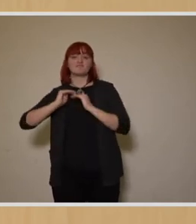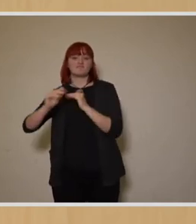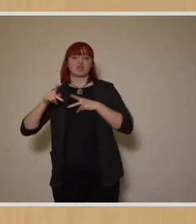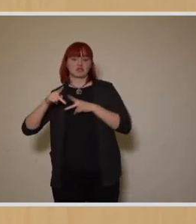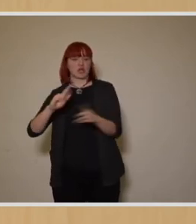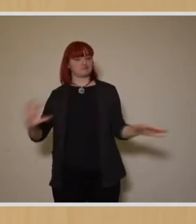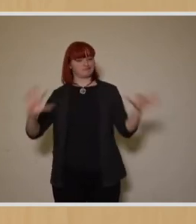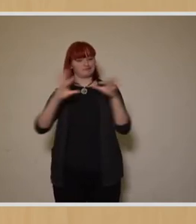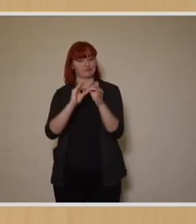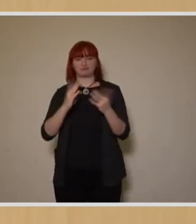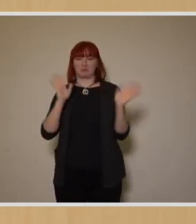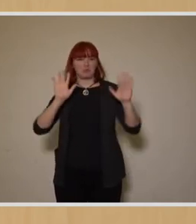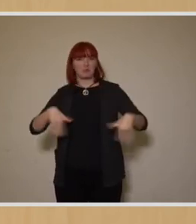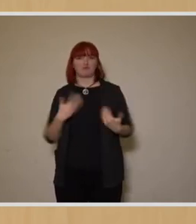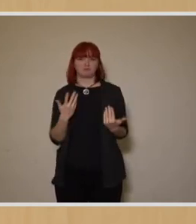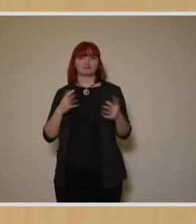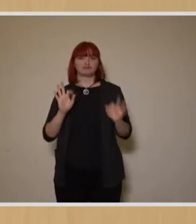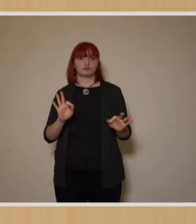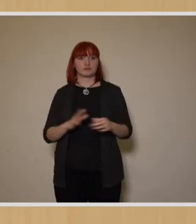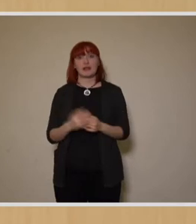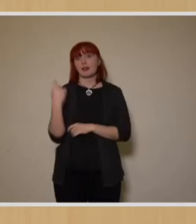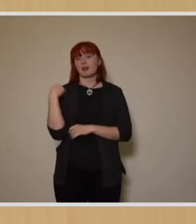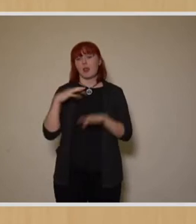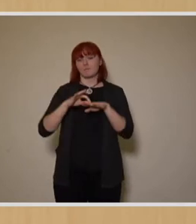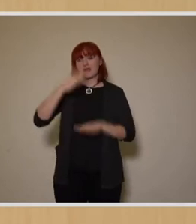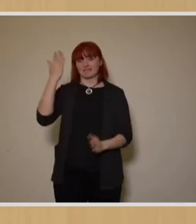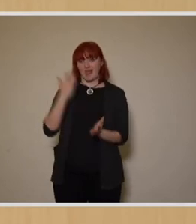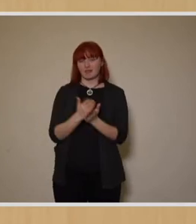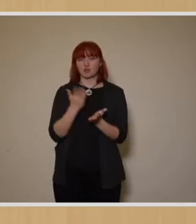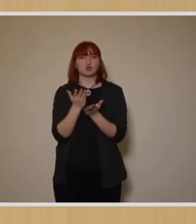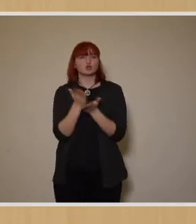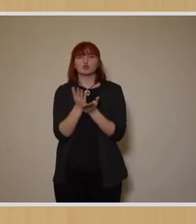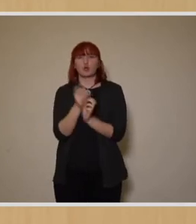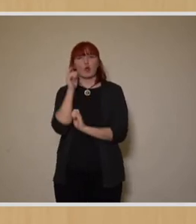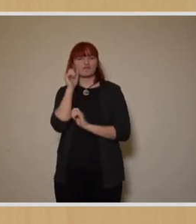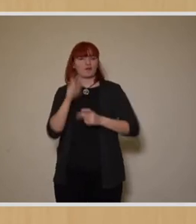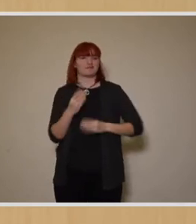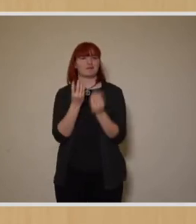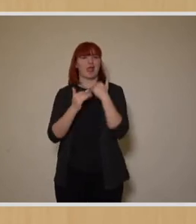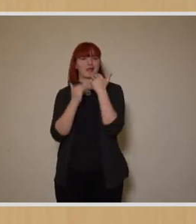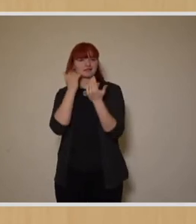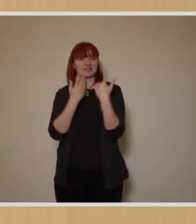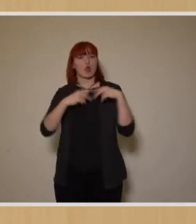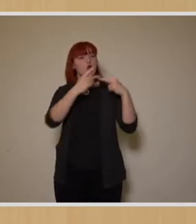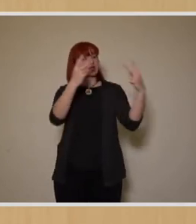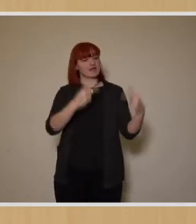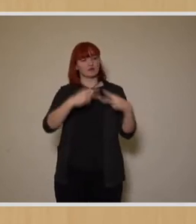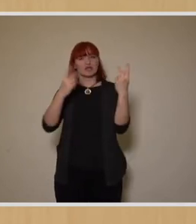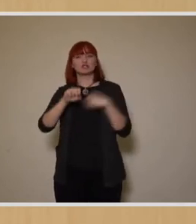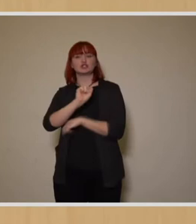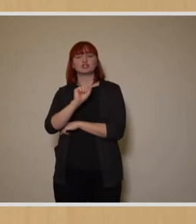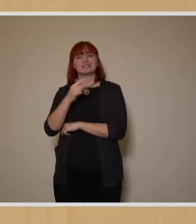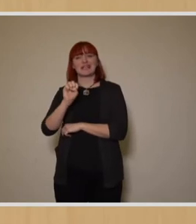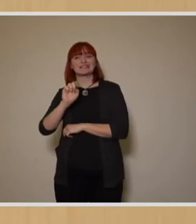keinesfalls. Ende März, wie auch schon des Öfteren jetzt erwähnt, werden weitere Konzeptüberlegungen der Stesat